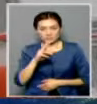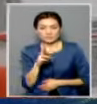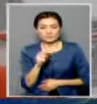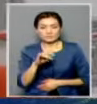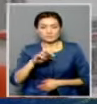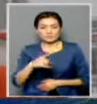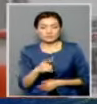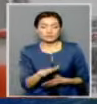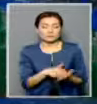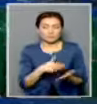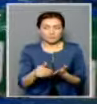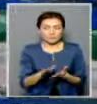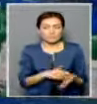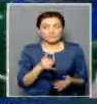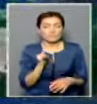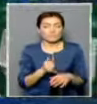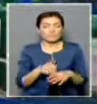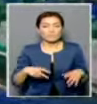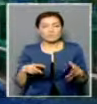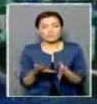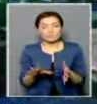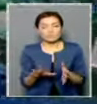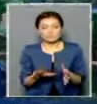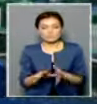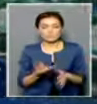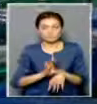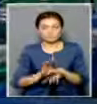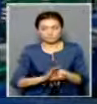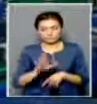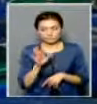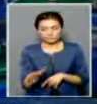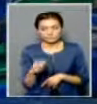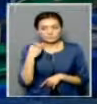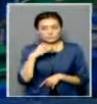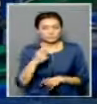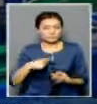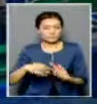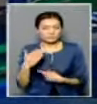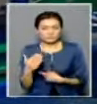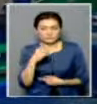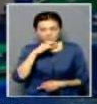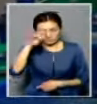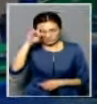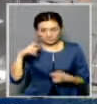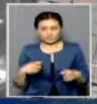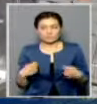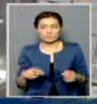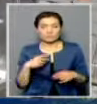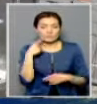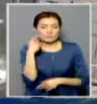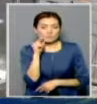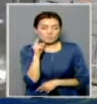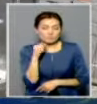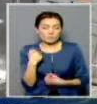қарай сармай, болат темірі, аккумуляторлар мен мұнай өнімдерін сатуға жіберіп отыр. Ал татар кәсіпкерлері Қазақстан нарығында полимер,